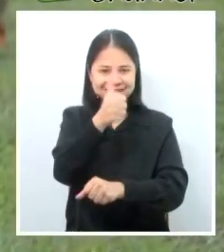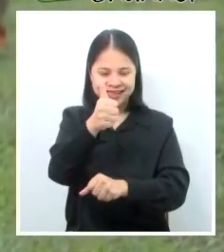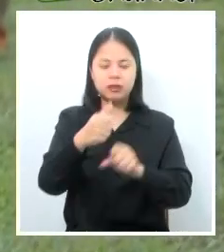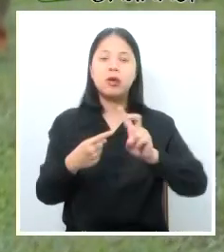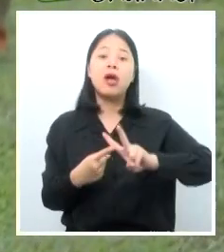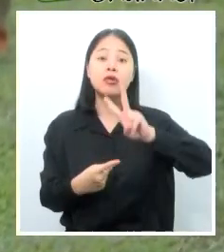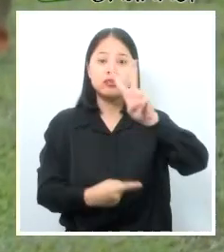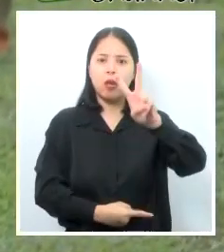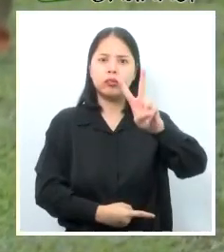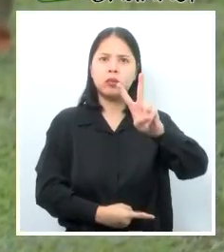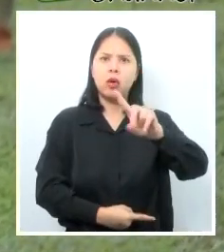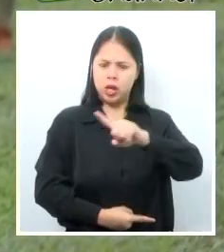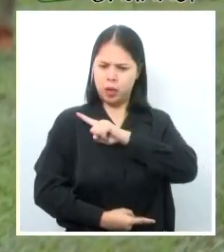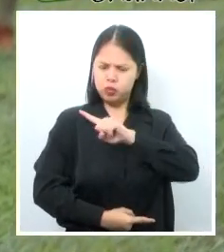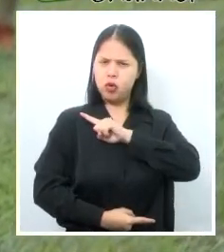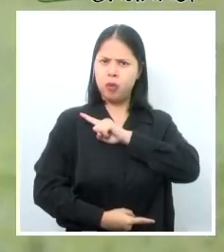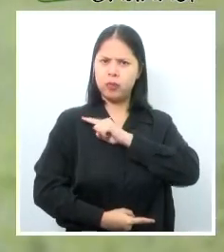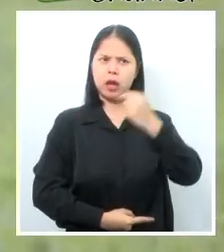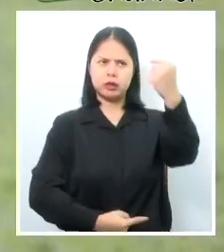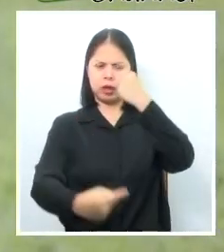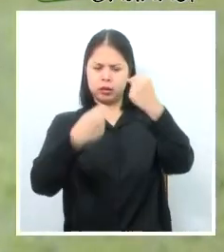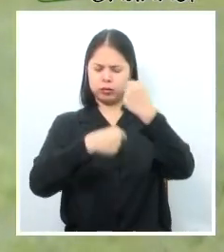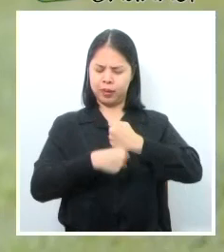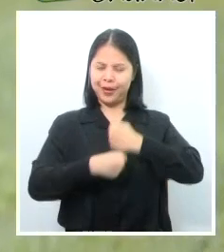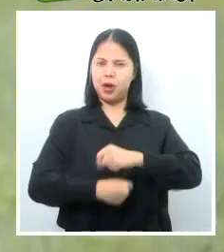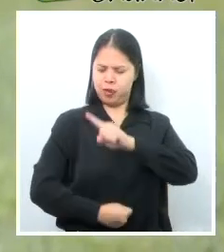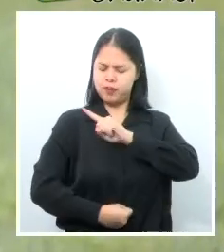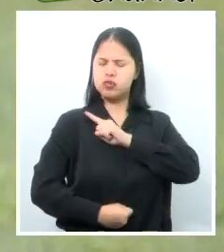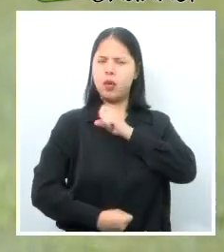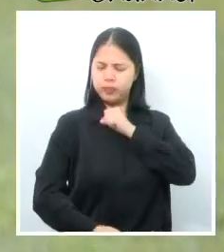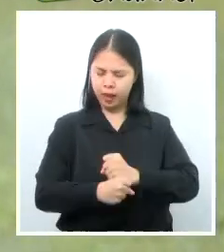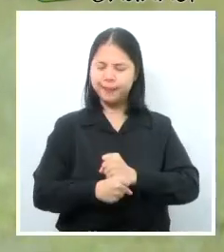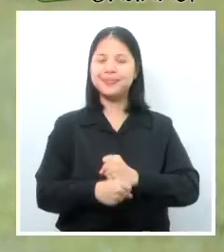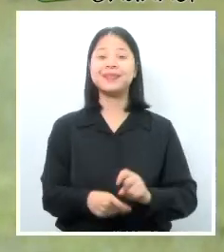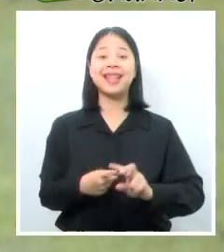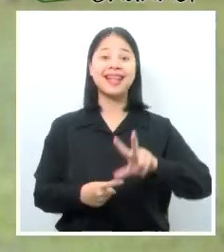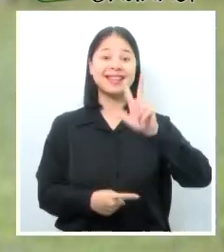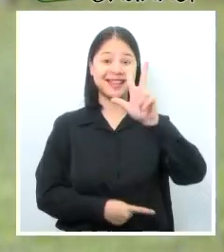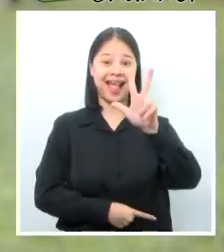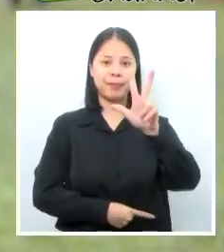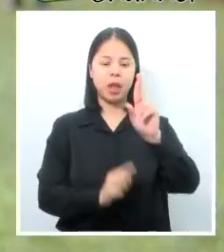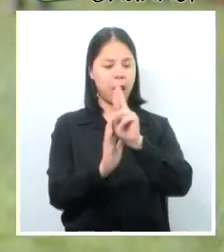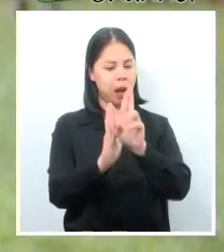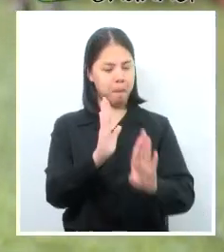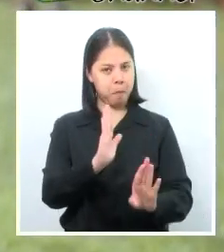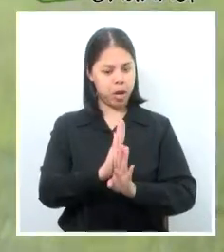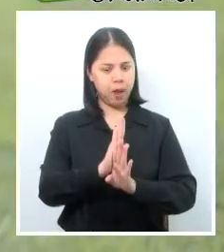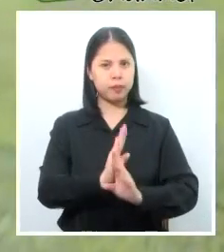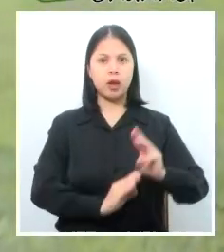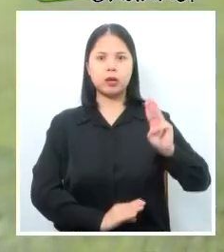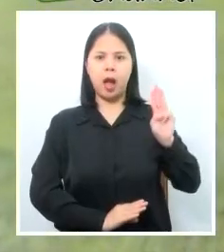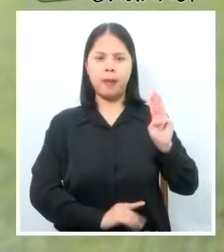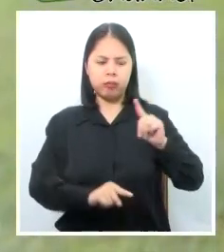ความรับผิดชอบเอาใจใส่ในหน้าที่การงาน 3. ขอให้ยึดมั่นในระเบียบวินัยคำปฏิญา